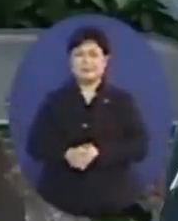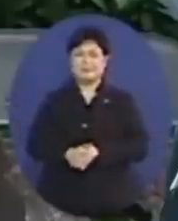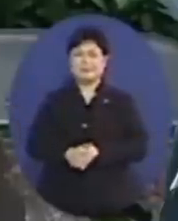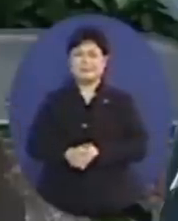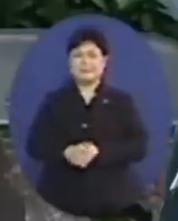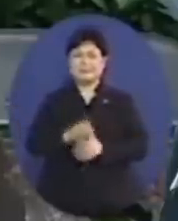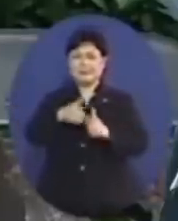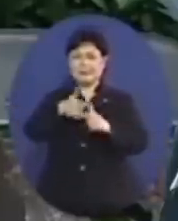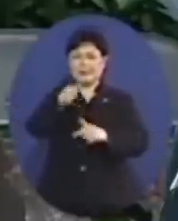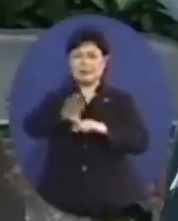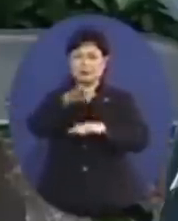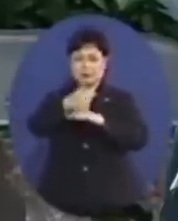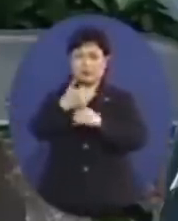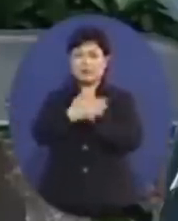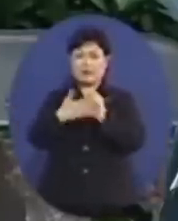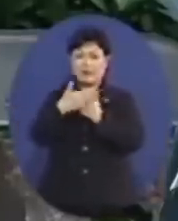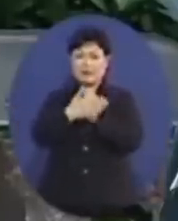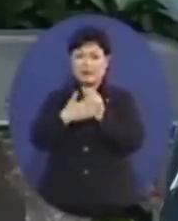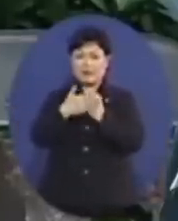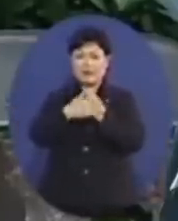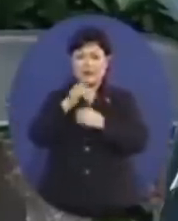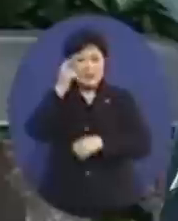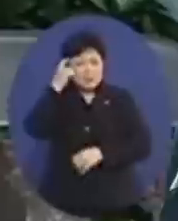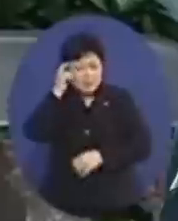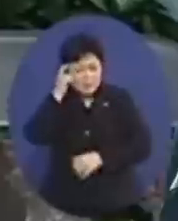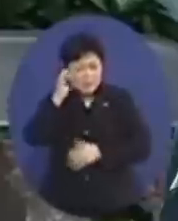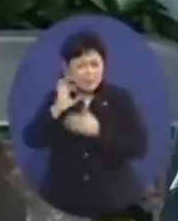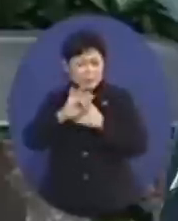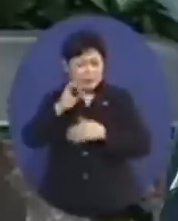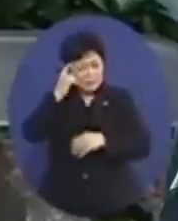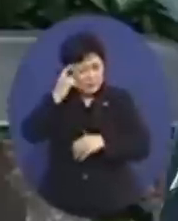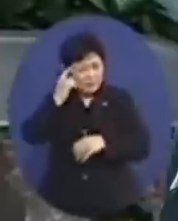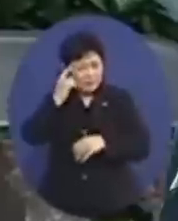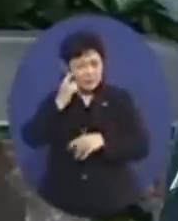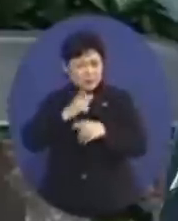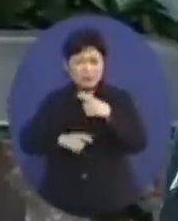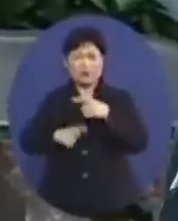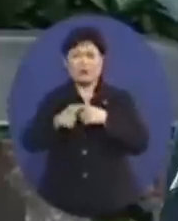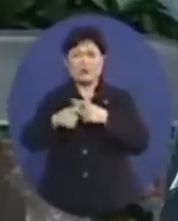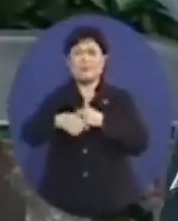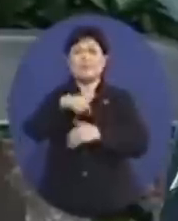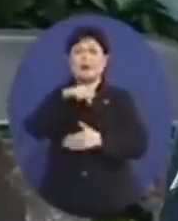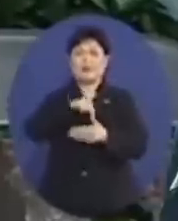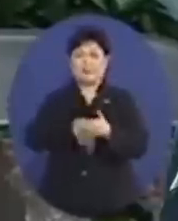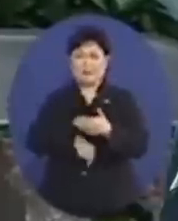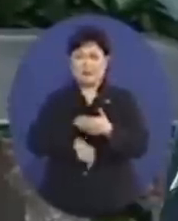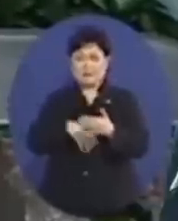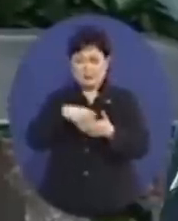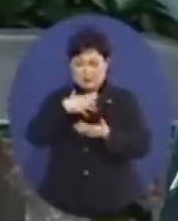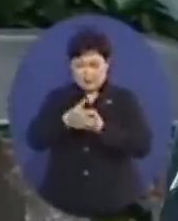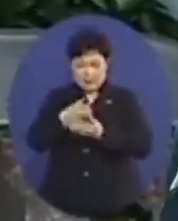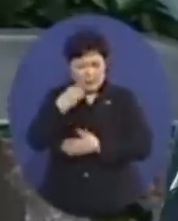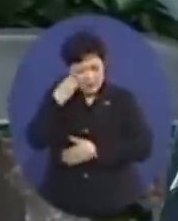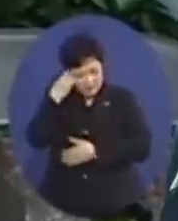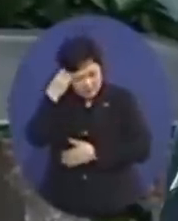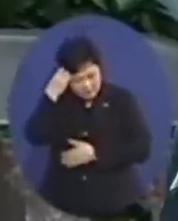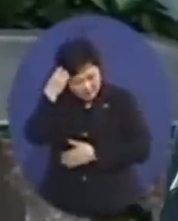이 예수 그리스도의 은혜는 생각하면 생각할수록 마음이 더 감격에 넘치게 되는